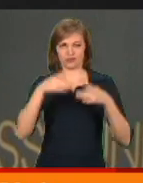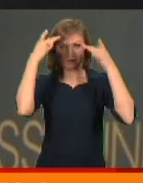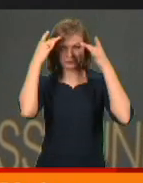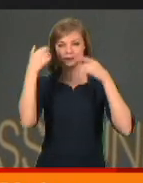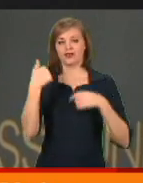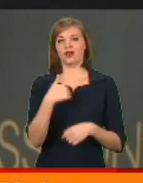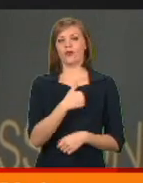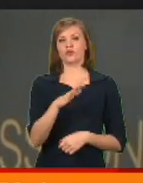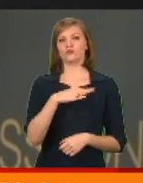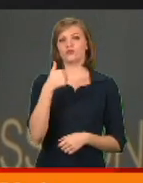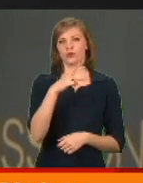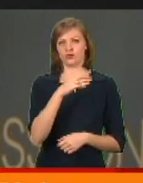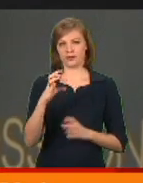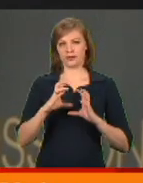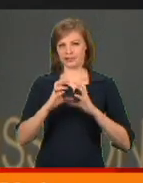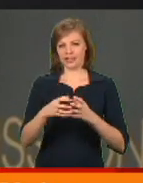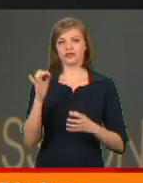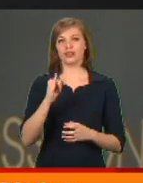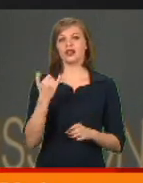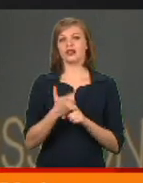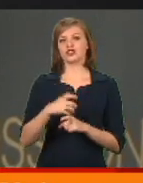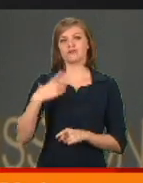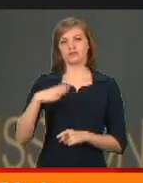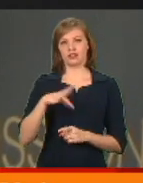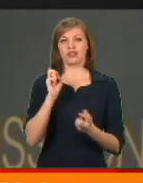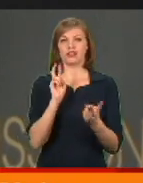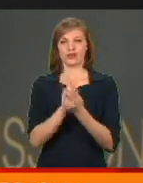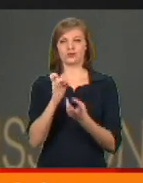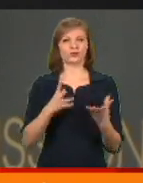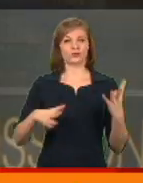Я хочу бути хорошою «Міс Всесвіт» і нетерпляче чекатиму на зустріч з усіма вами.